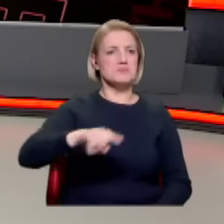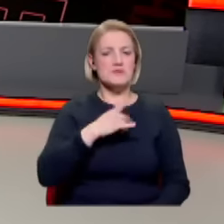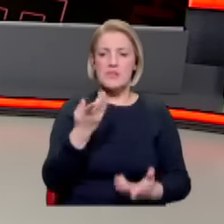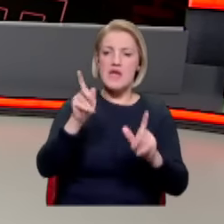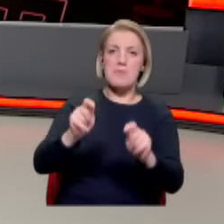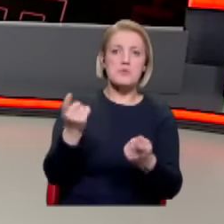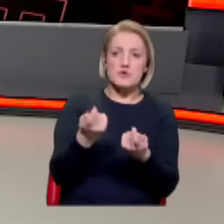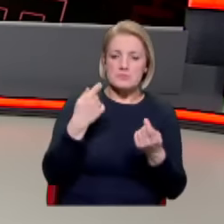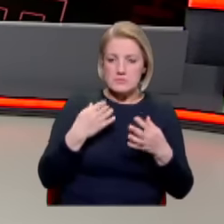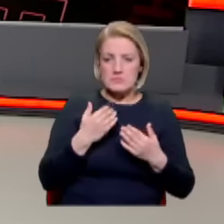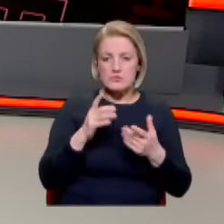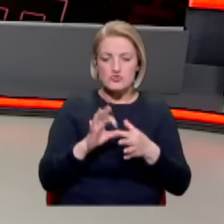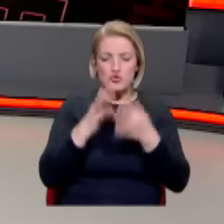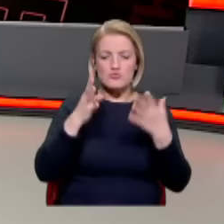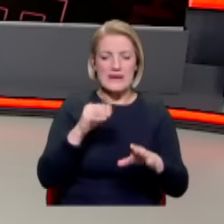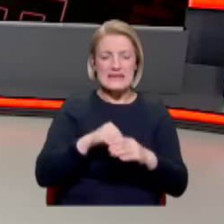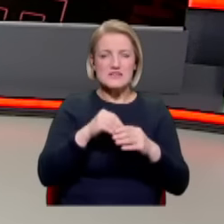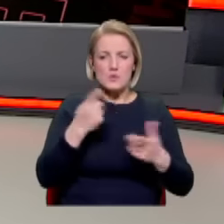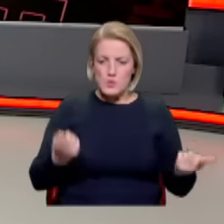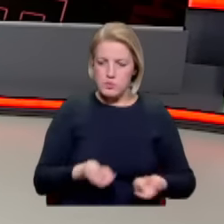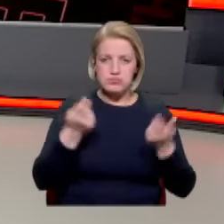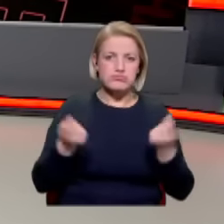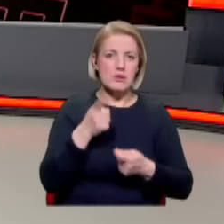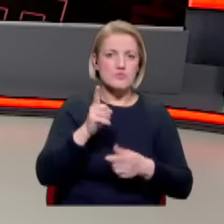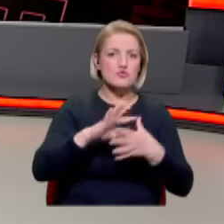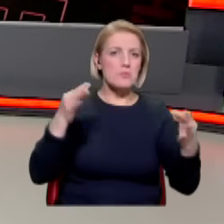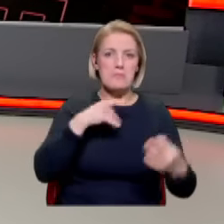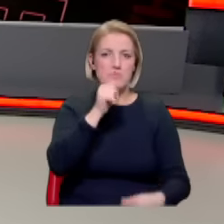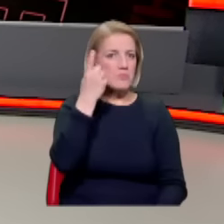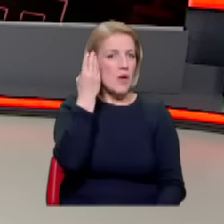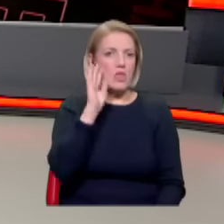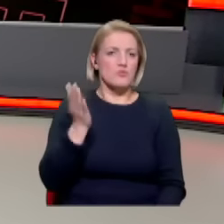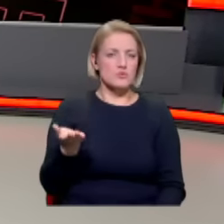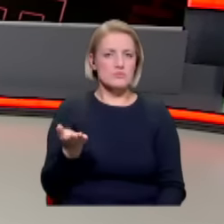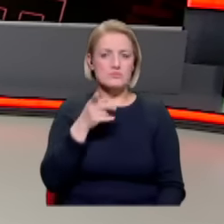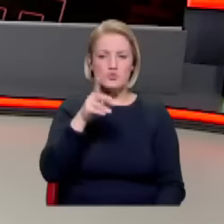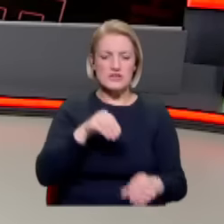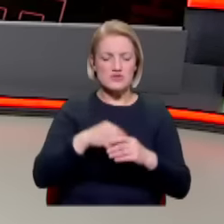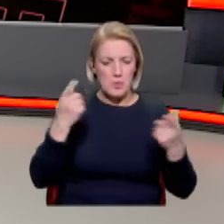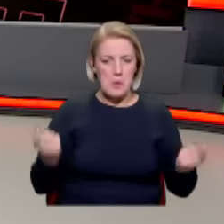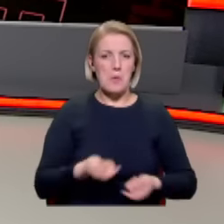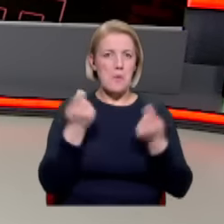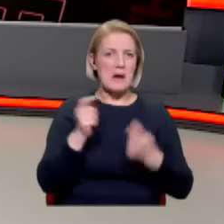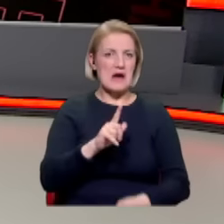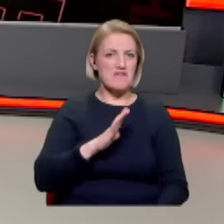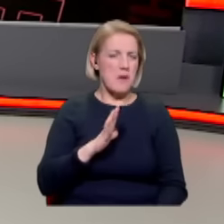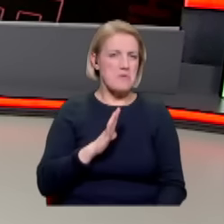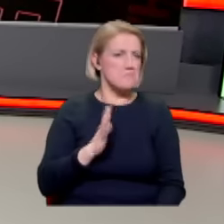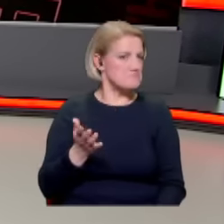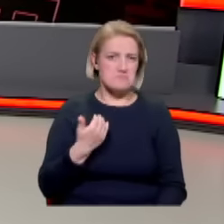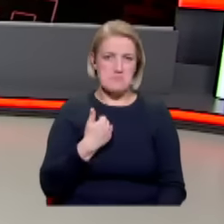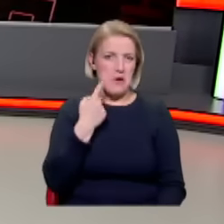yapmaya çalıştıklarını çözmek için keramet aradığımız bütün bu sözlerden bir şey anlamıyoruz aslında. Bunun için bu kadar çaba sarf etmeye gerek var mı? Bence